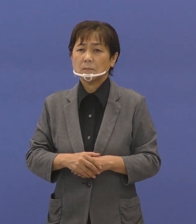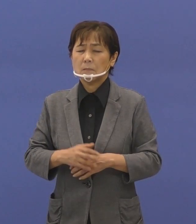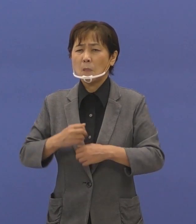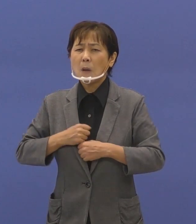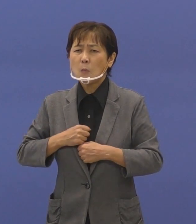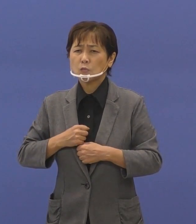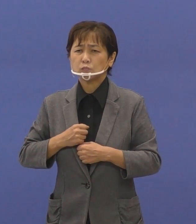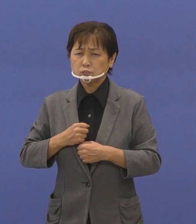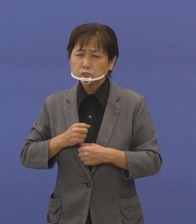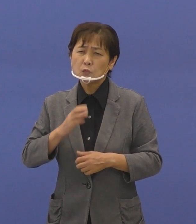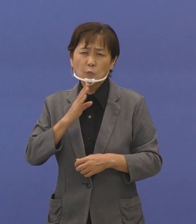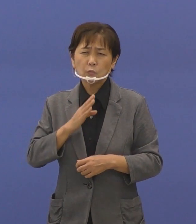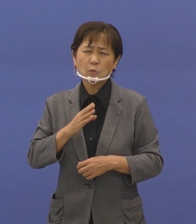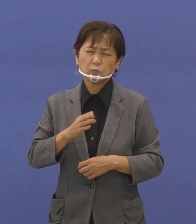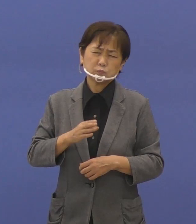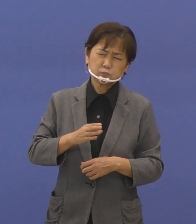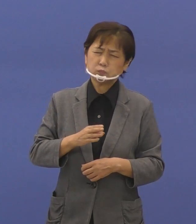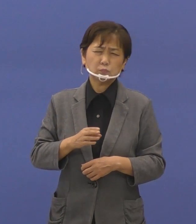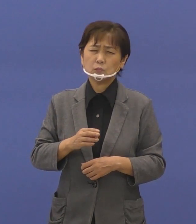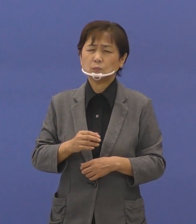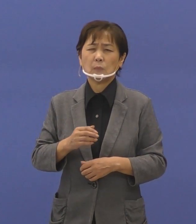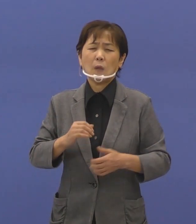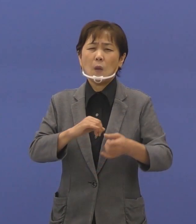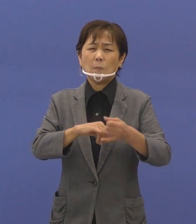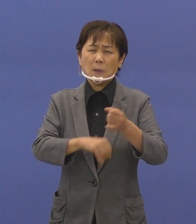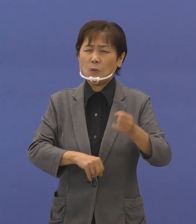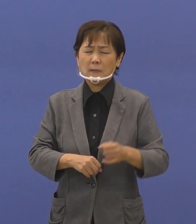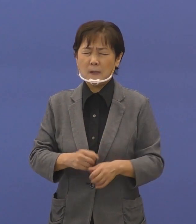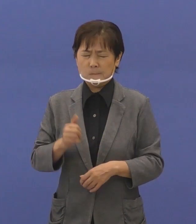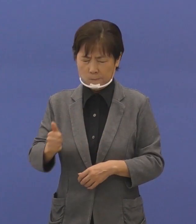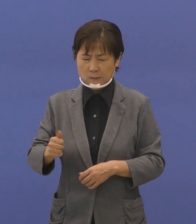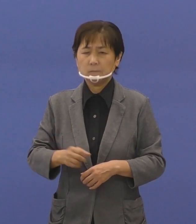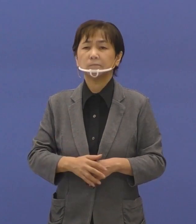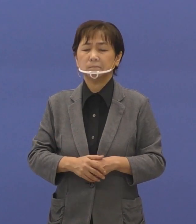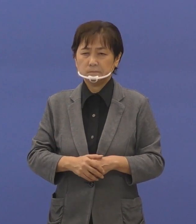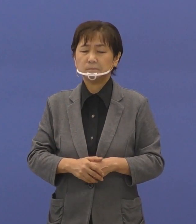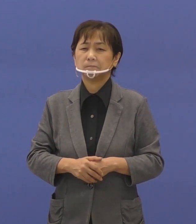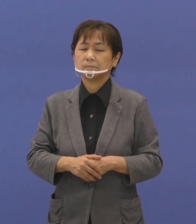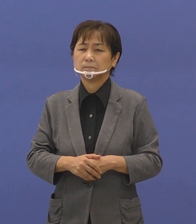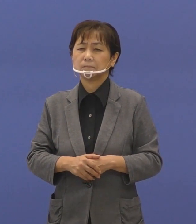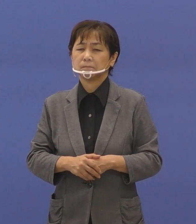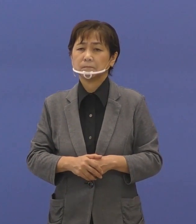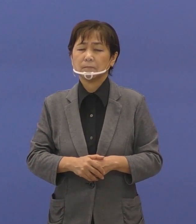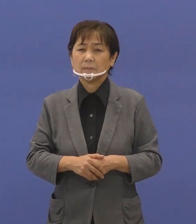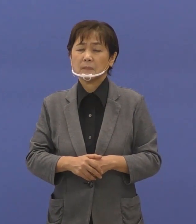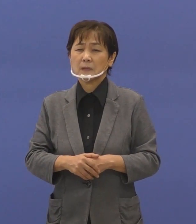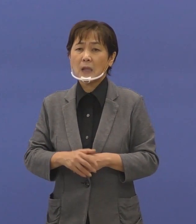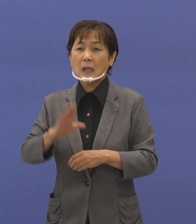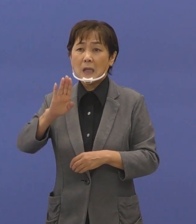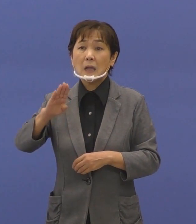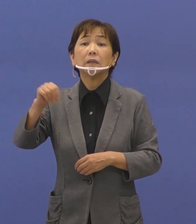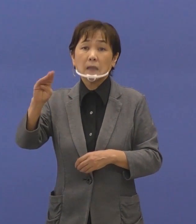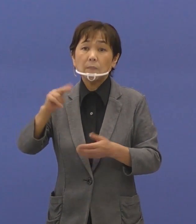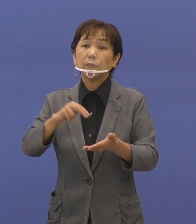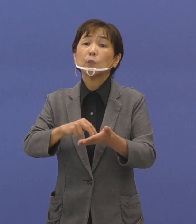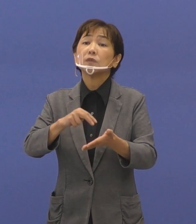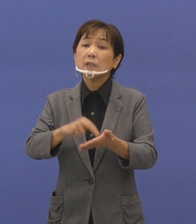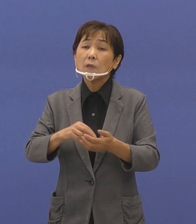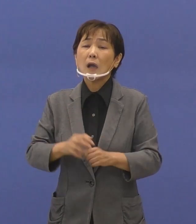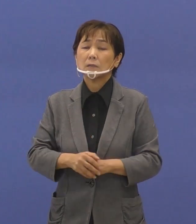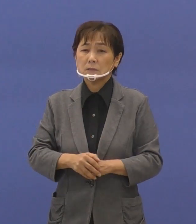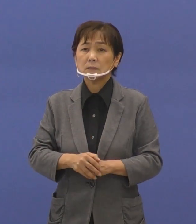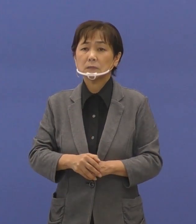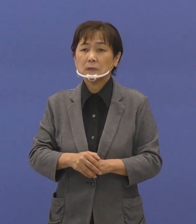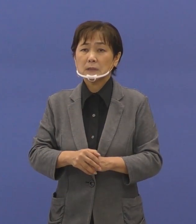競馬組合としてはコンプライアンス推進チームを設置して再発防止に取り組